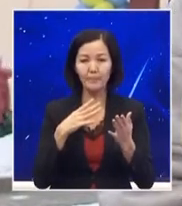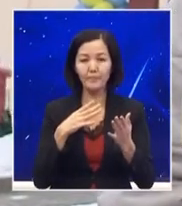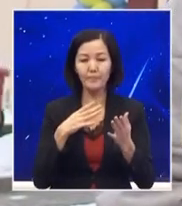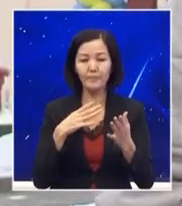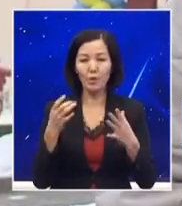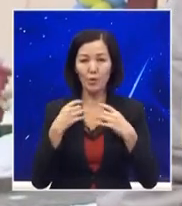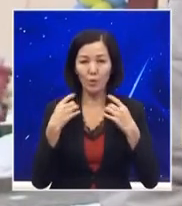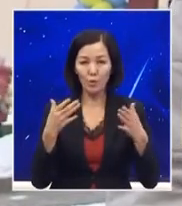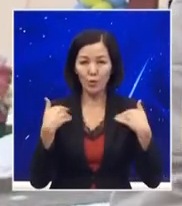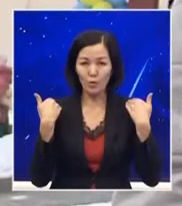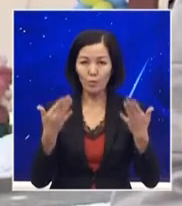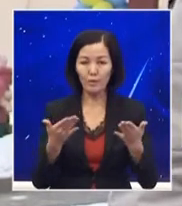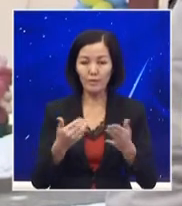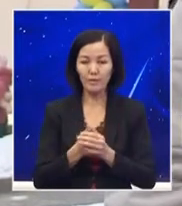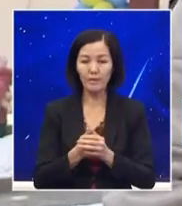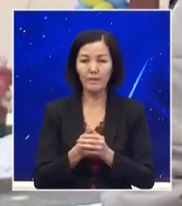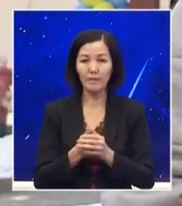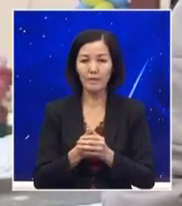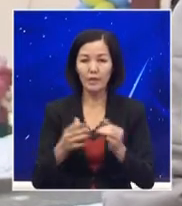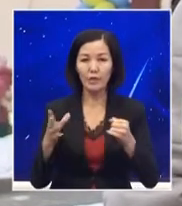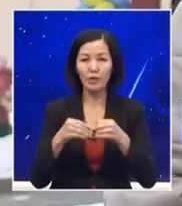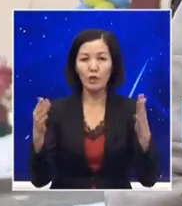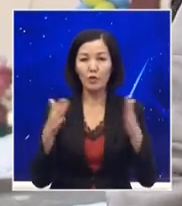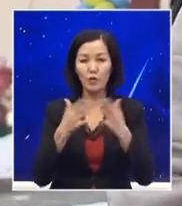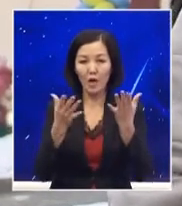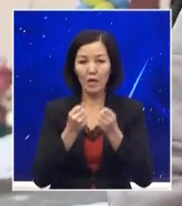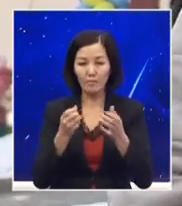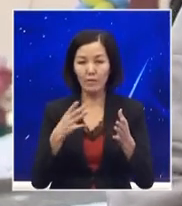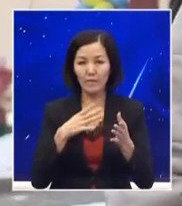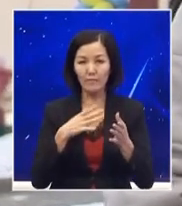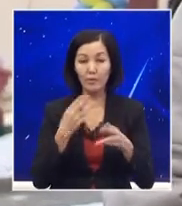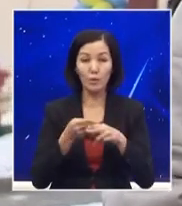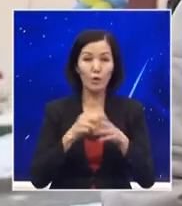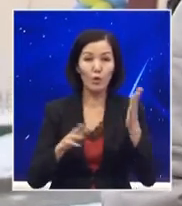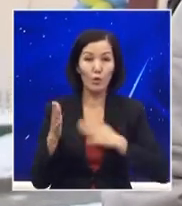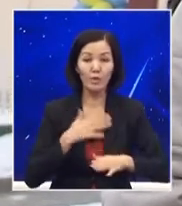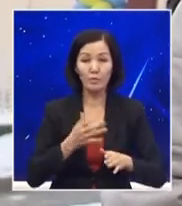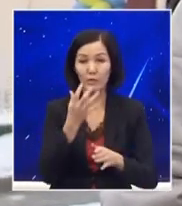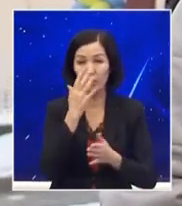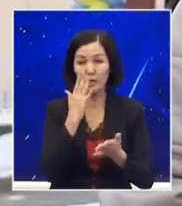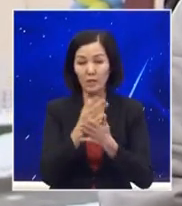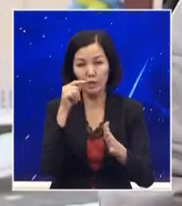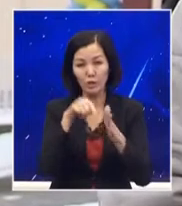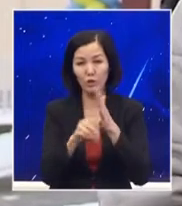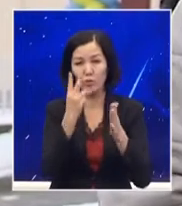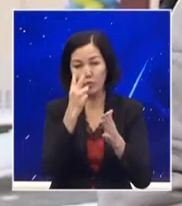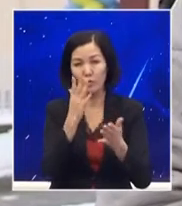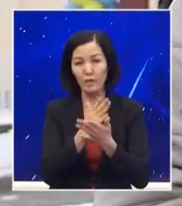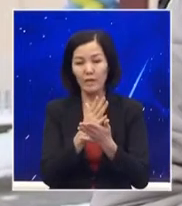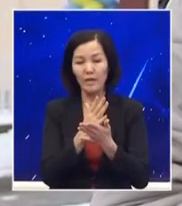Үйлеріміз құтты болсын. Мынандай жер үй алып жатырмыз, қуаныштымыз, жылы екен, кіріп бәрін көріп